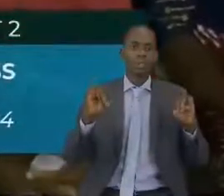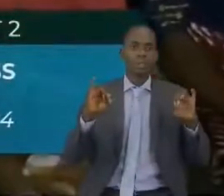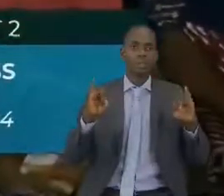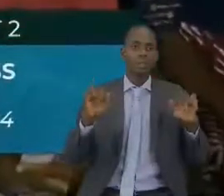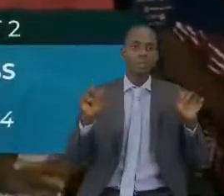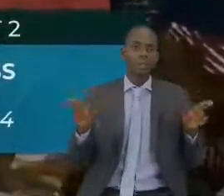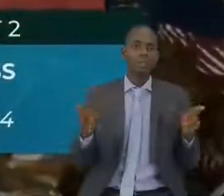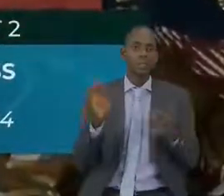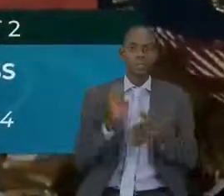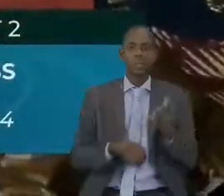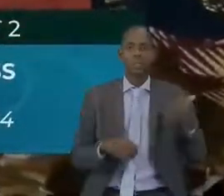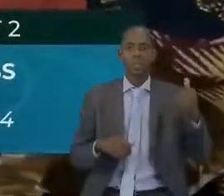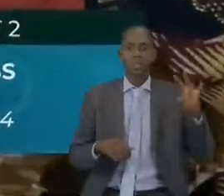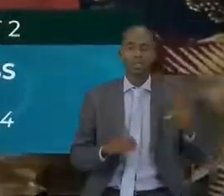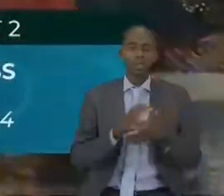17,